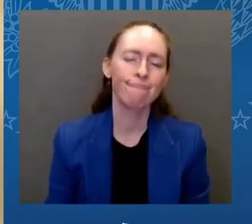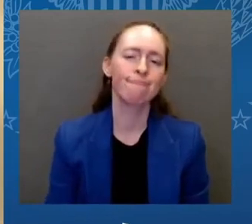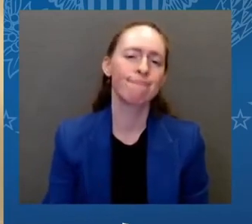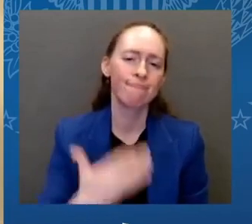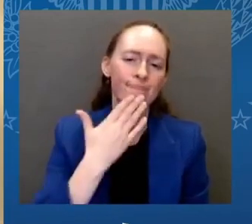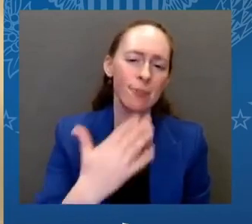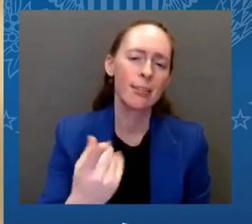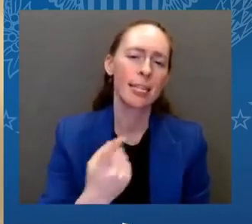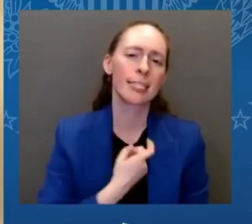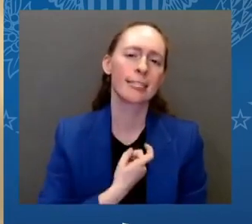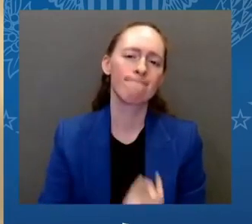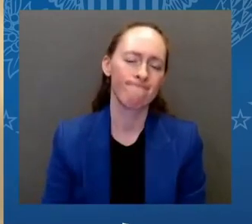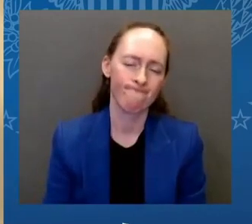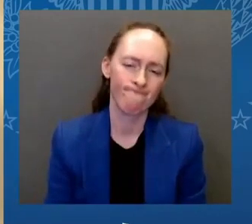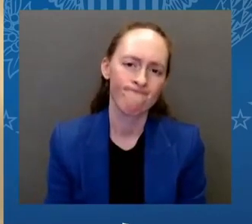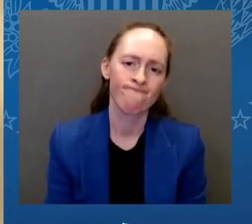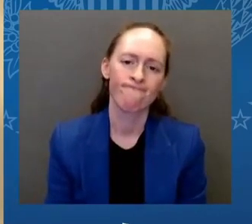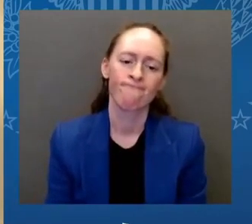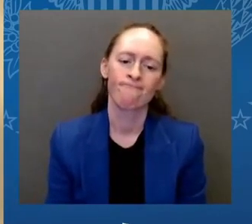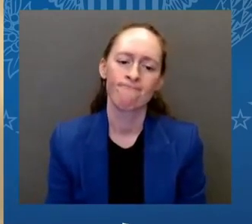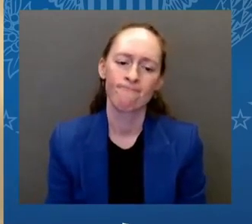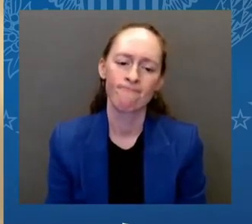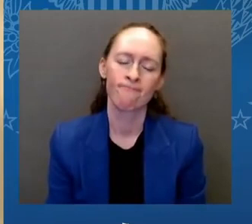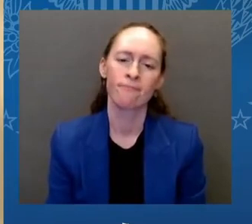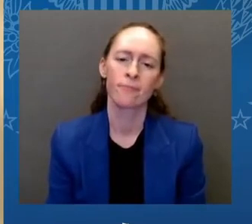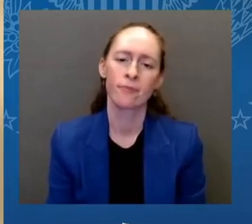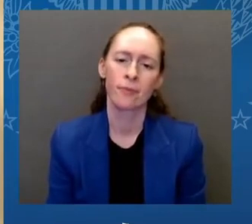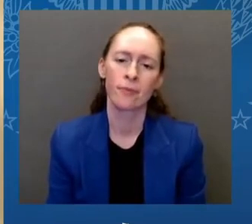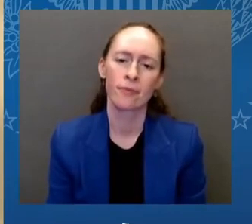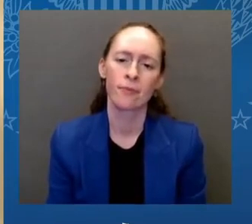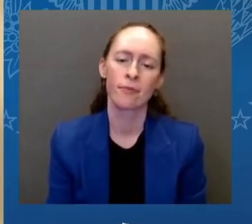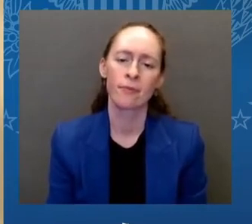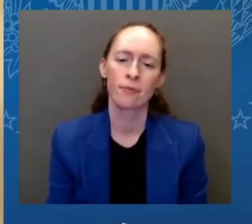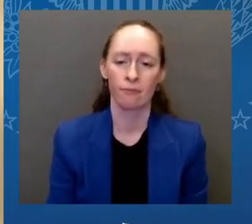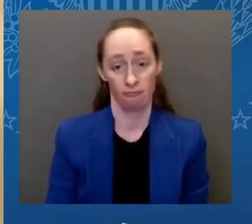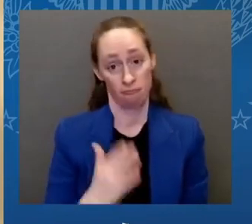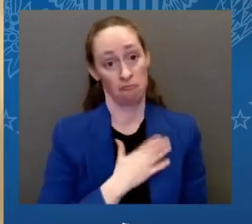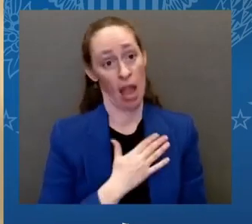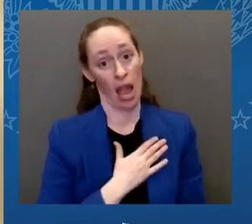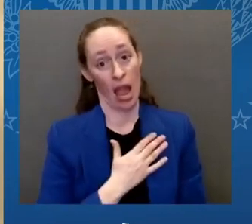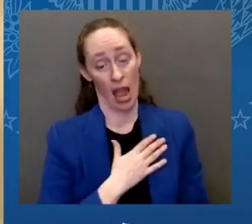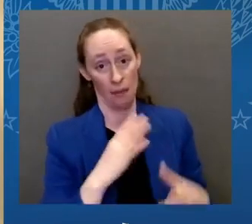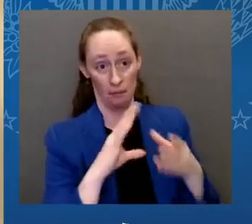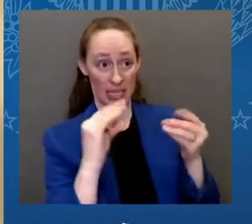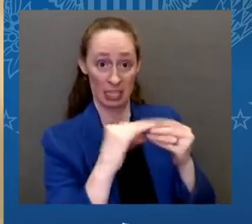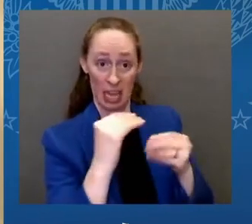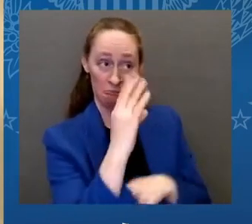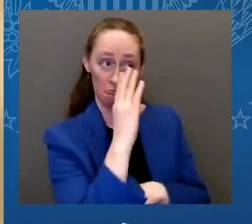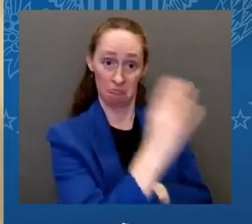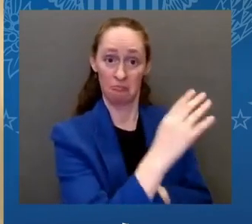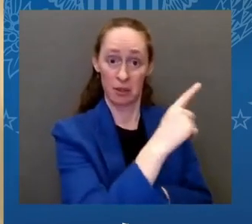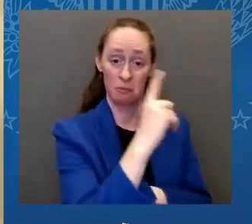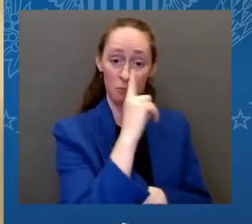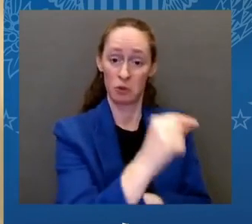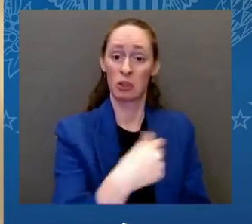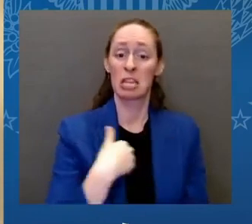який меседж послати Путіну? Я стою сьогодні тут, в Сполучених Штатах Америки, з президентом Байденом,